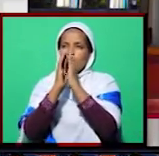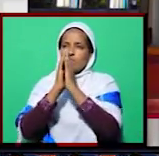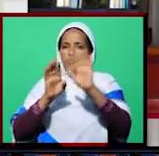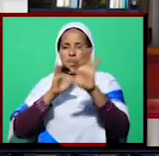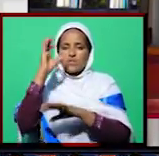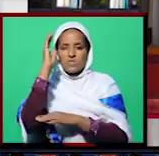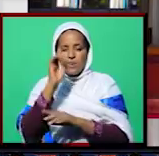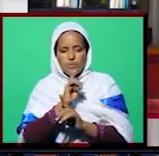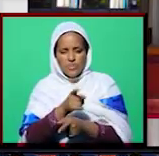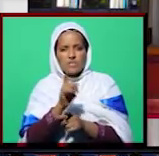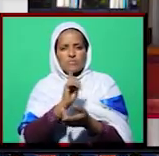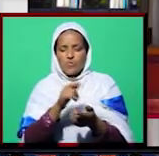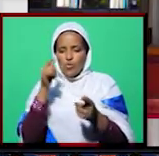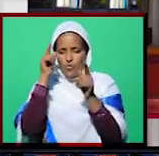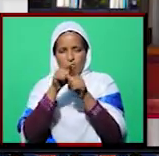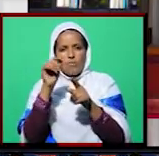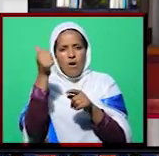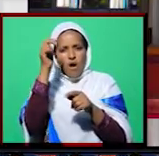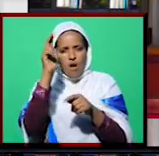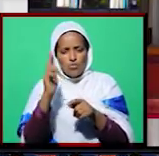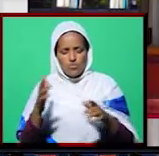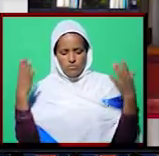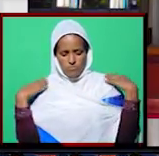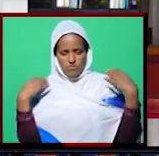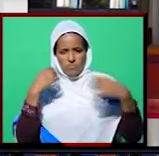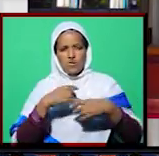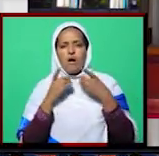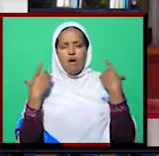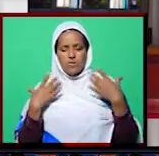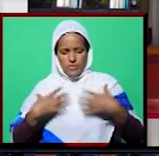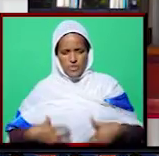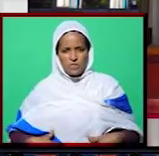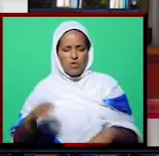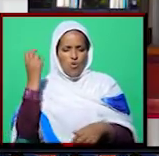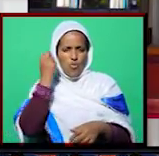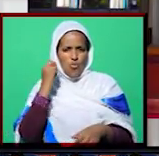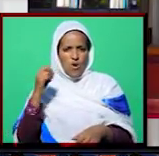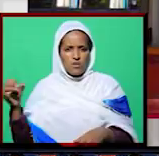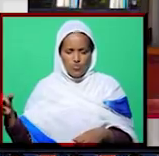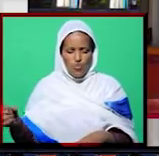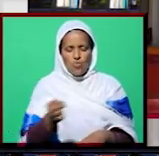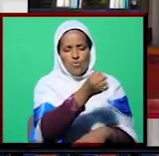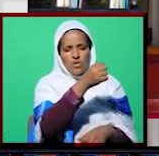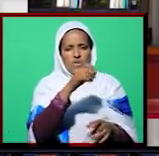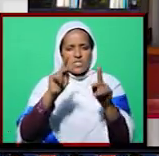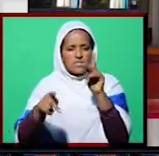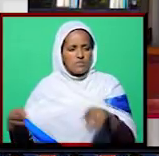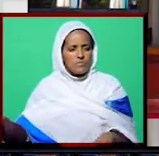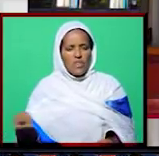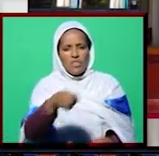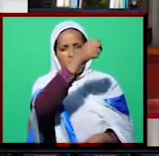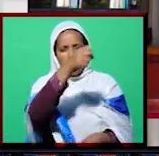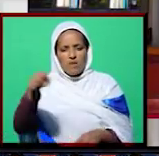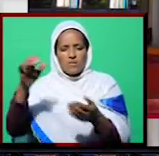ይሻለኛል ብሎ ወደ እግዚአብሔር ቢያመለክት እግዚአብሔር ምንድን ነው ያለው? ወንድምህን አሮን ልብሰ ተክህኖ አልብሰው፣ ማዕጠንተ ወርቁን የያዝና ይጠናቸው